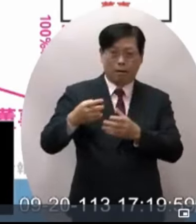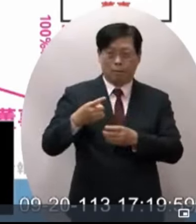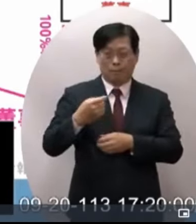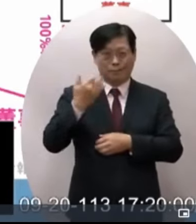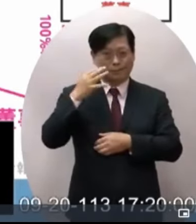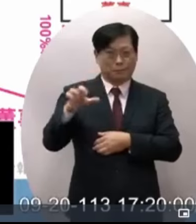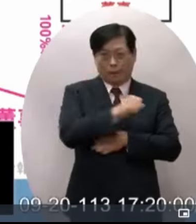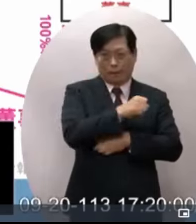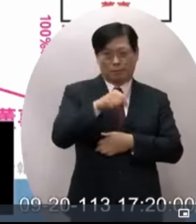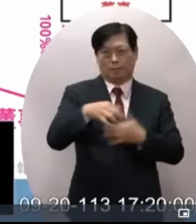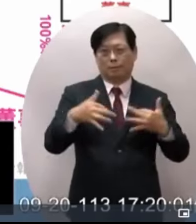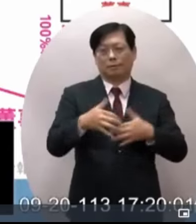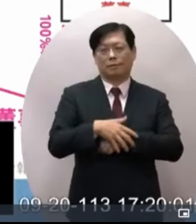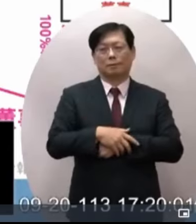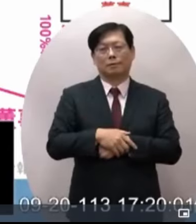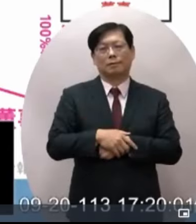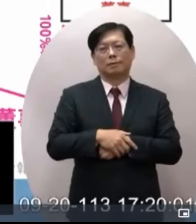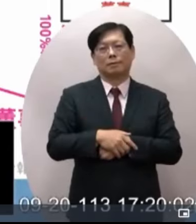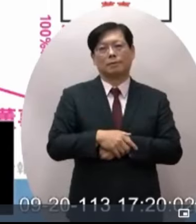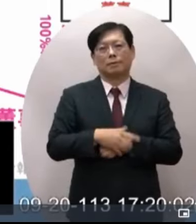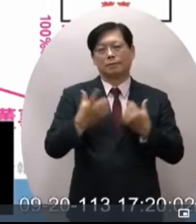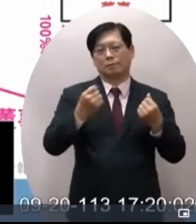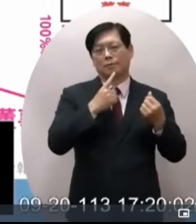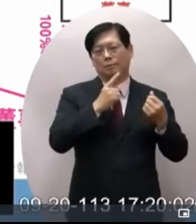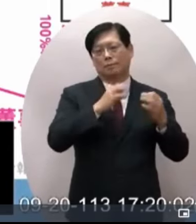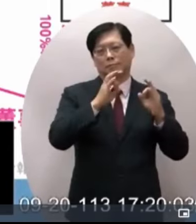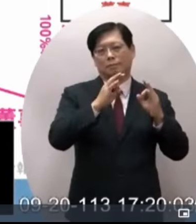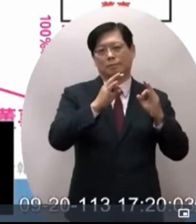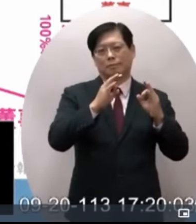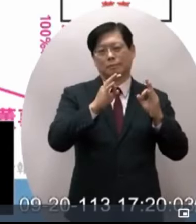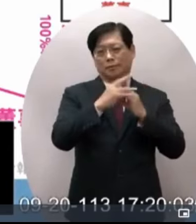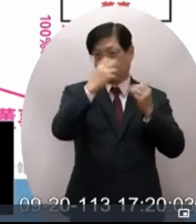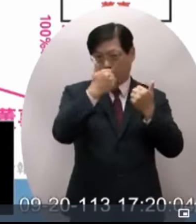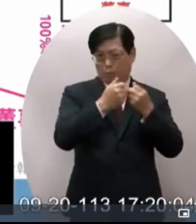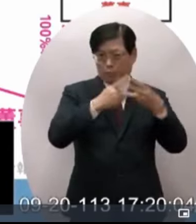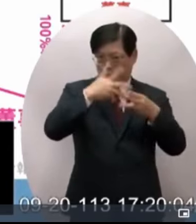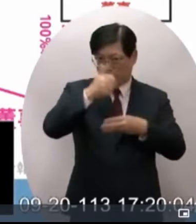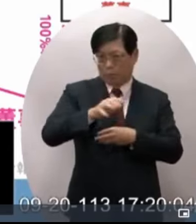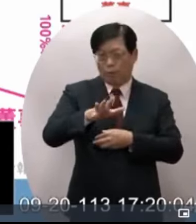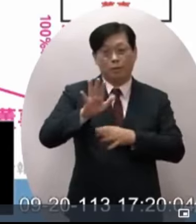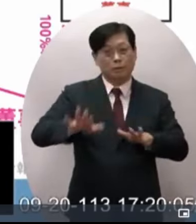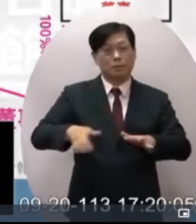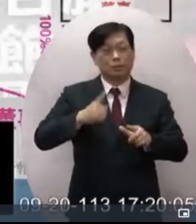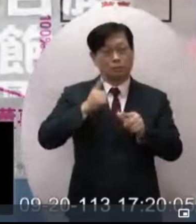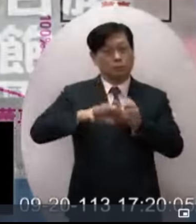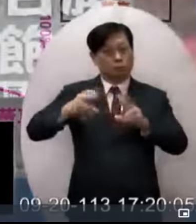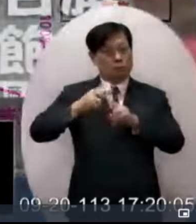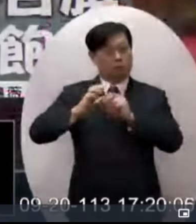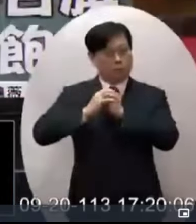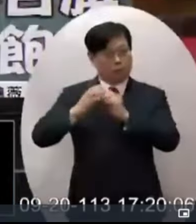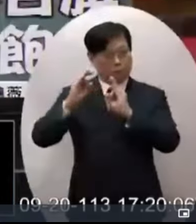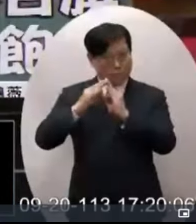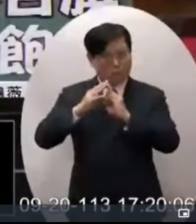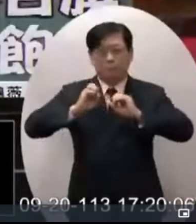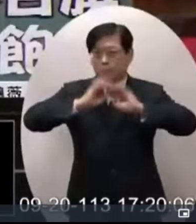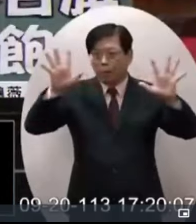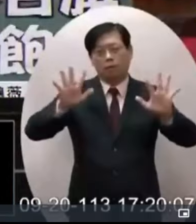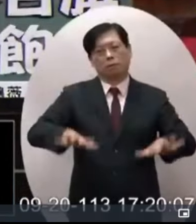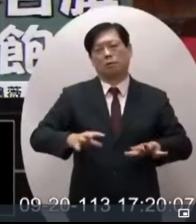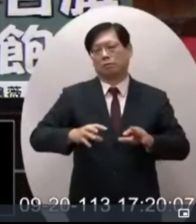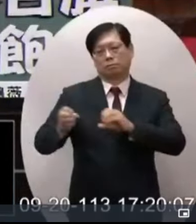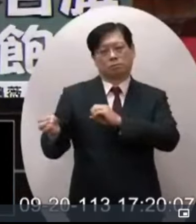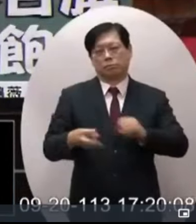问题，这个我也有跟这个主委有讨论过。今天中信金已经宣布哈，他们放